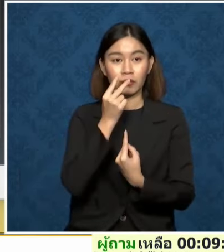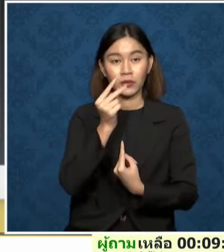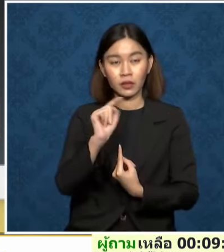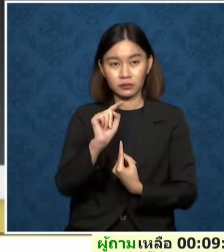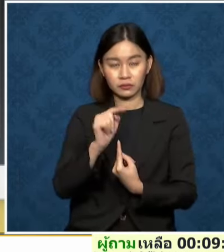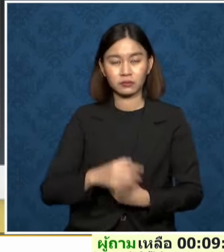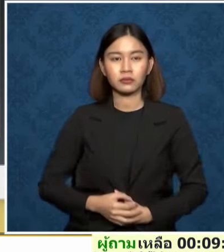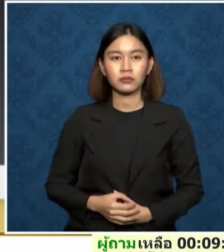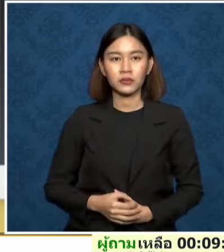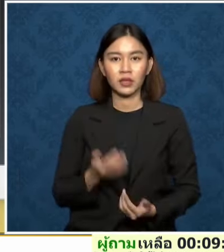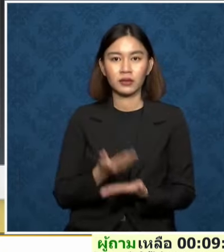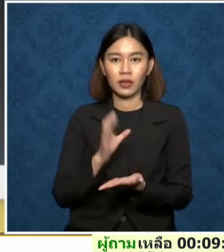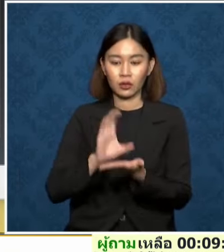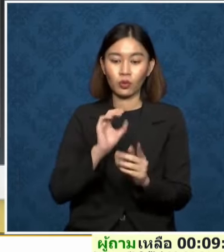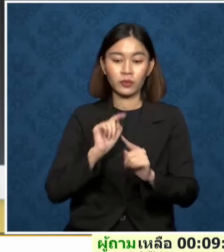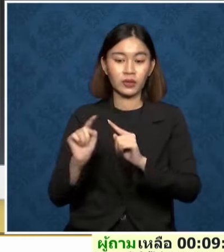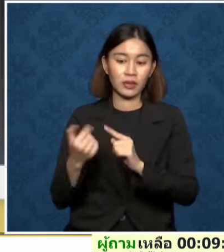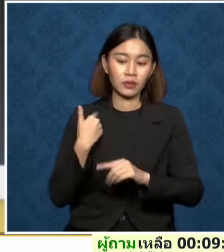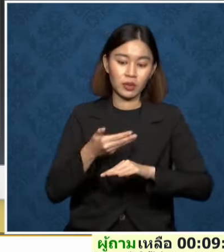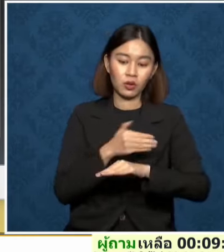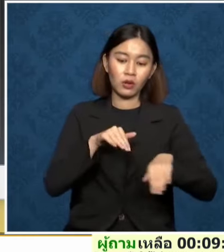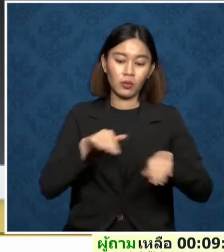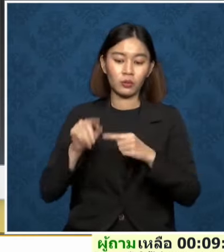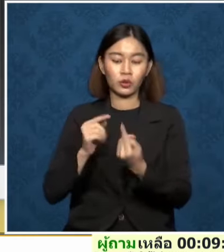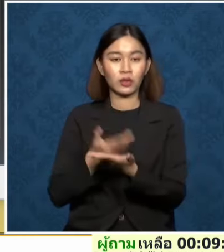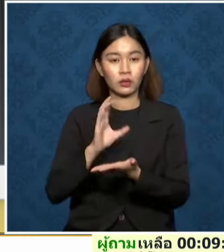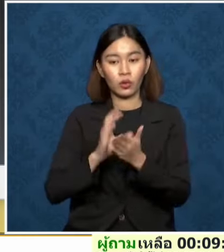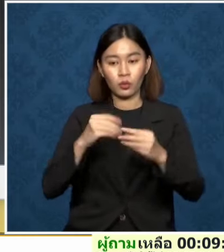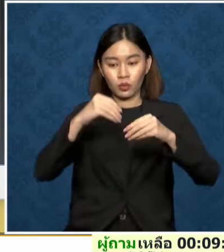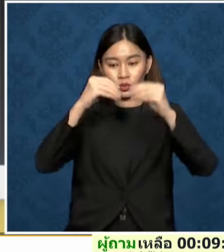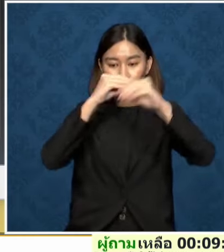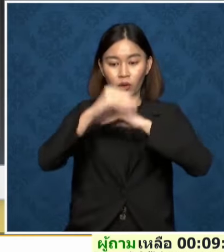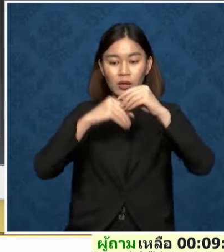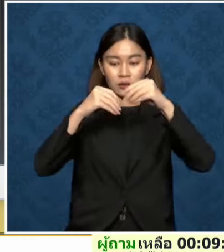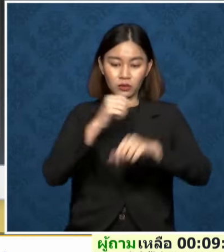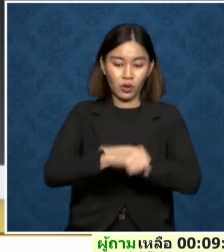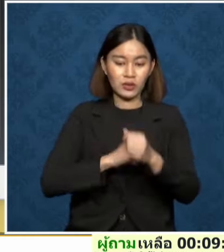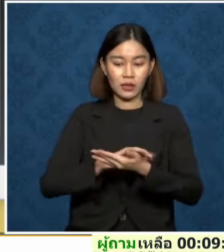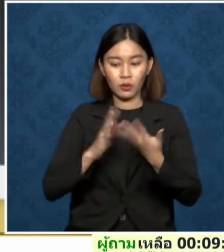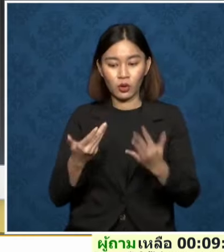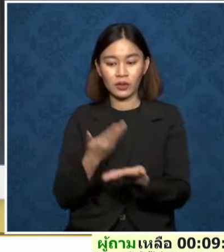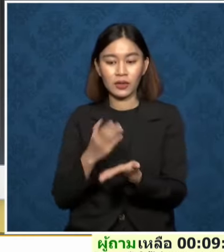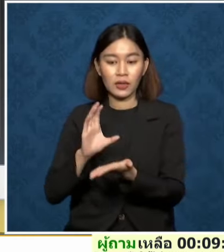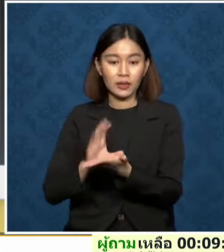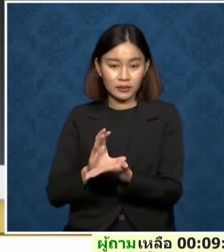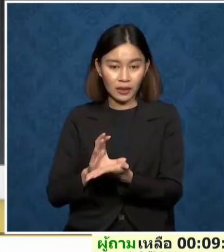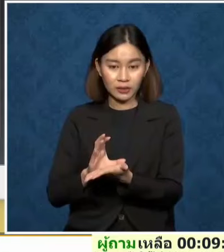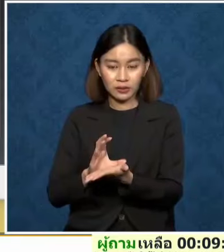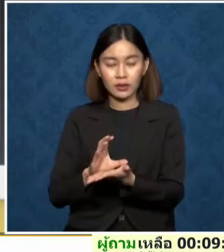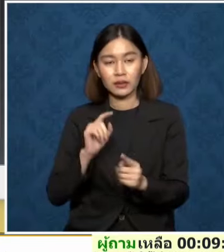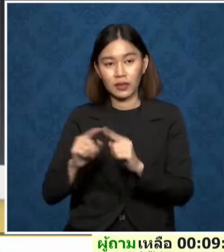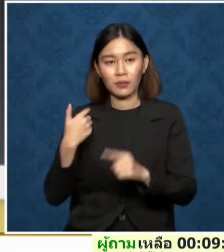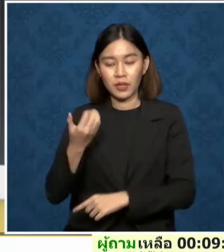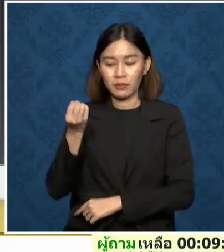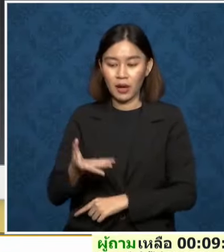า งบประมาณใดๆนอกจากเราได้เตรียมการในการงบประมาณโงการกอสรางแล้วในเรื่องของเงินเวณคืนก็มจำนวนมากเช่น